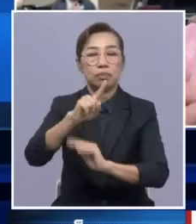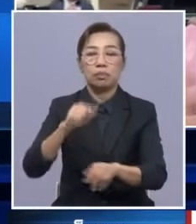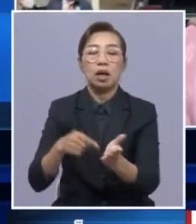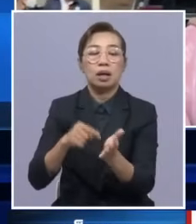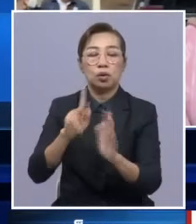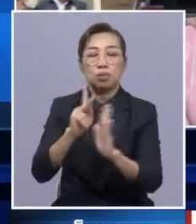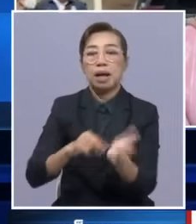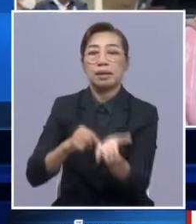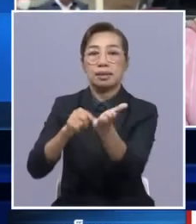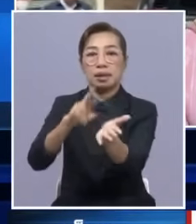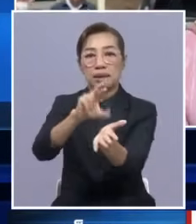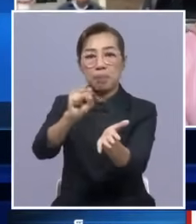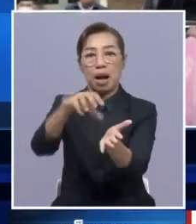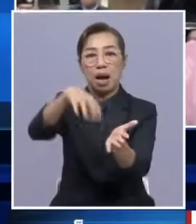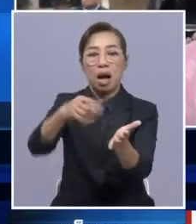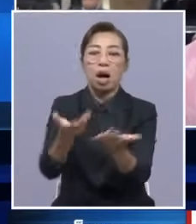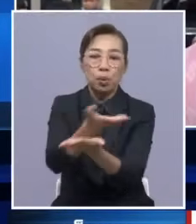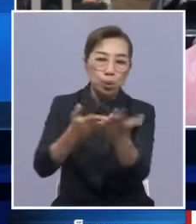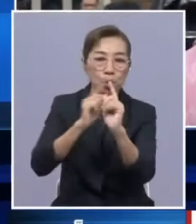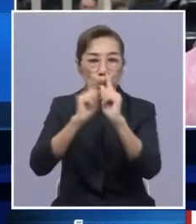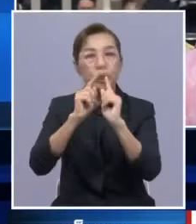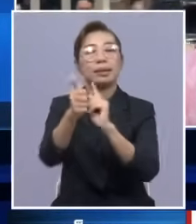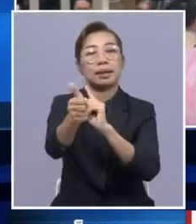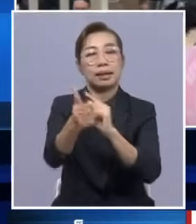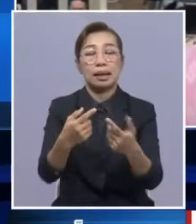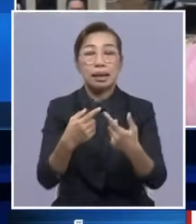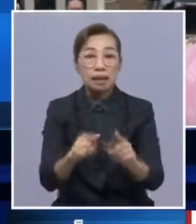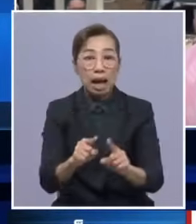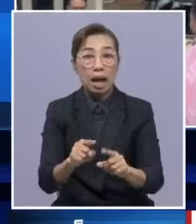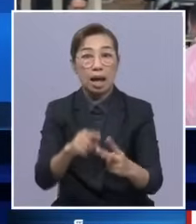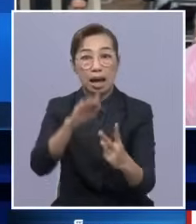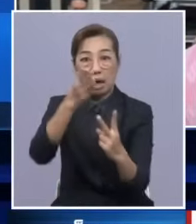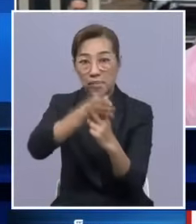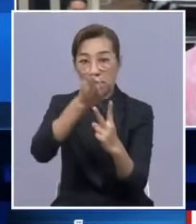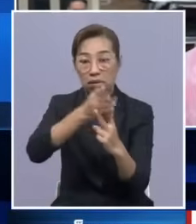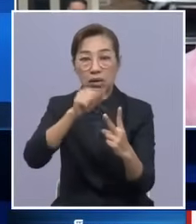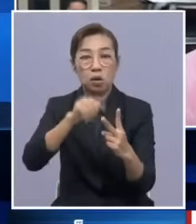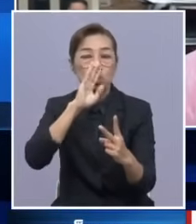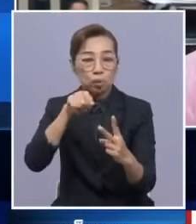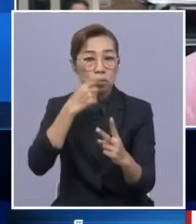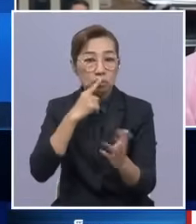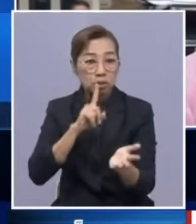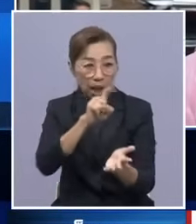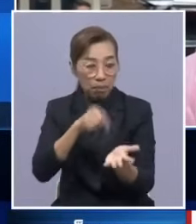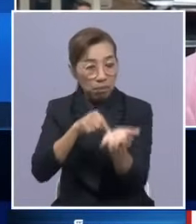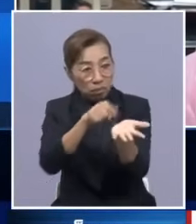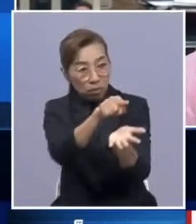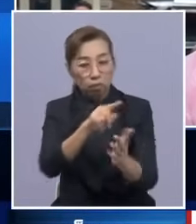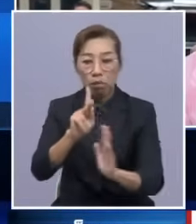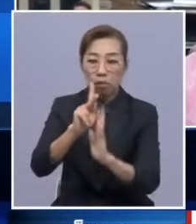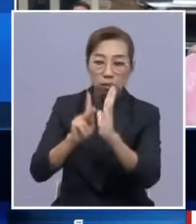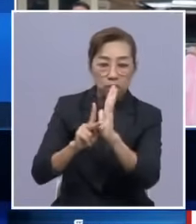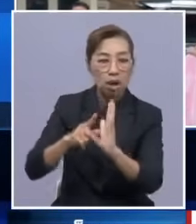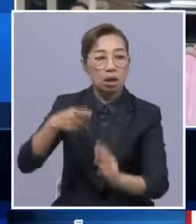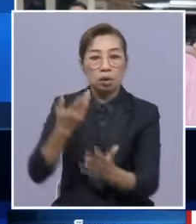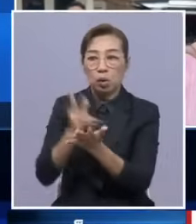เสนอกฎหมายเข้าสภาเพื่อจะไปพิจารณาในแต่ละวาระแต่ถ้ากฤษฎีกาตีความว่าการออกกฎหมายดังกล่าว